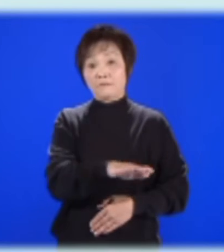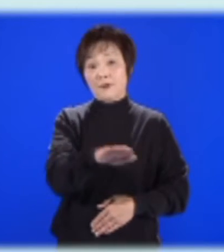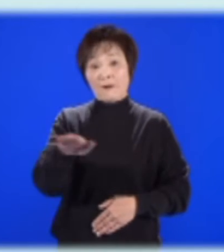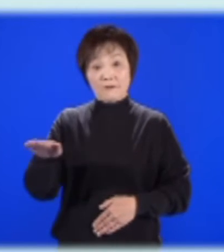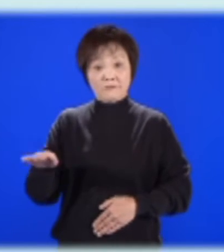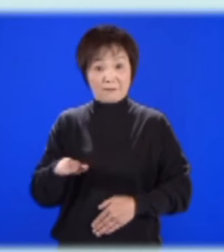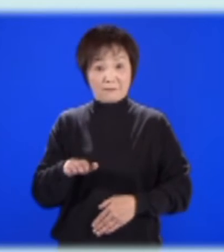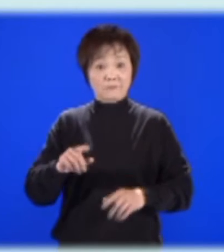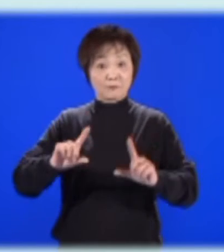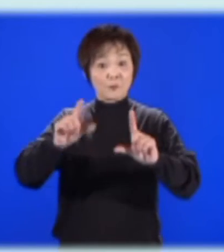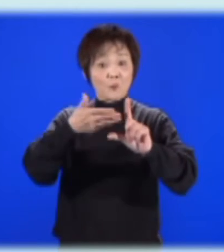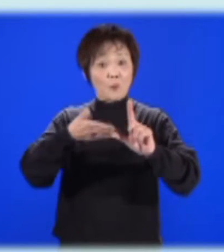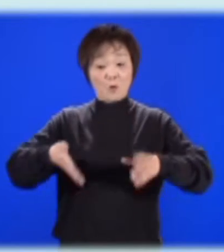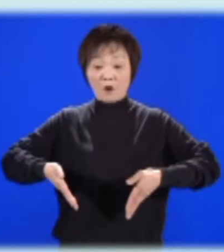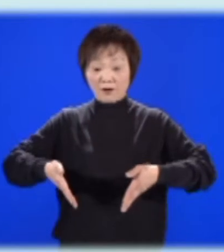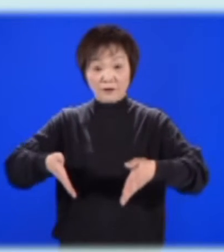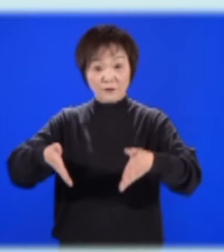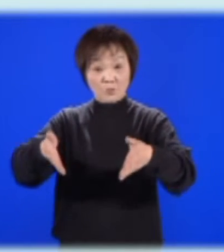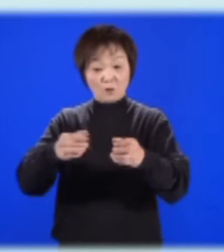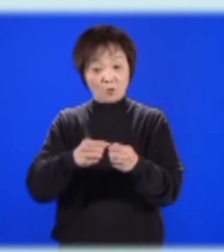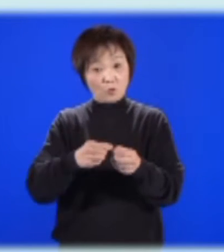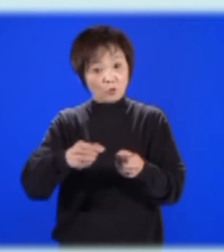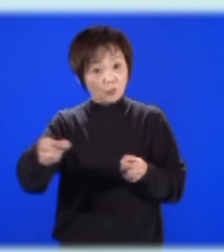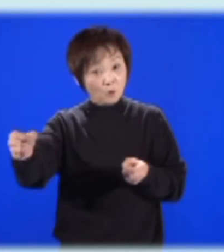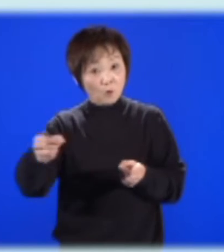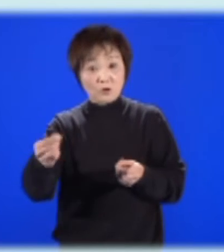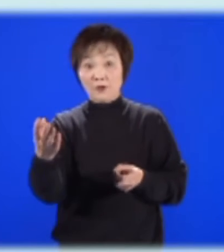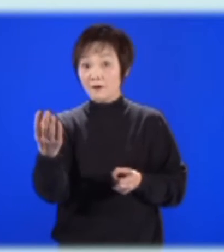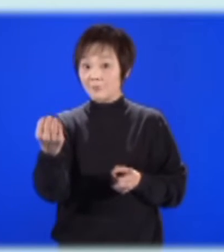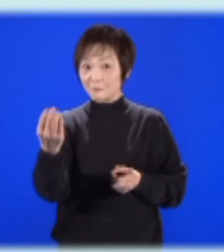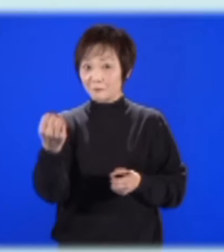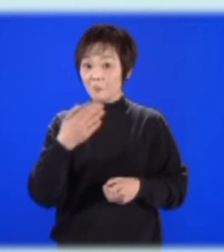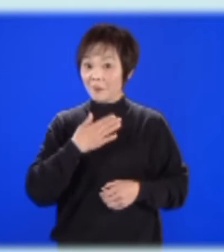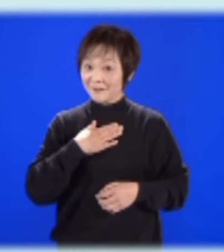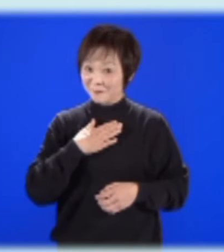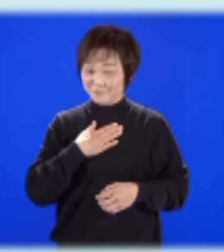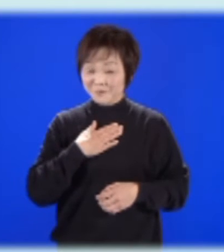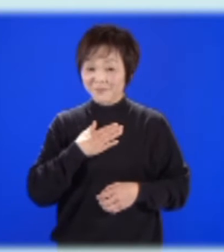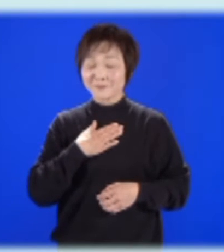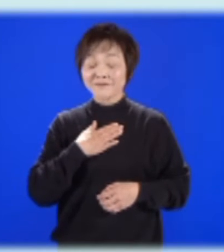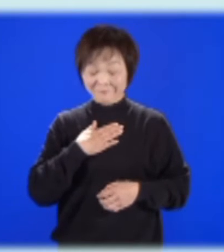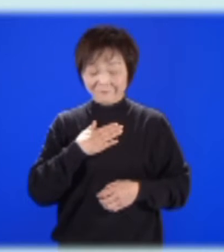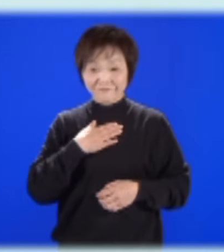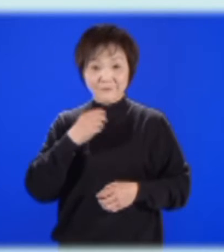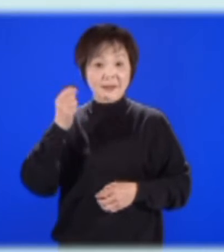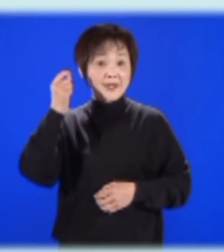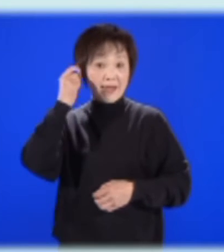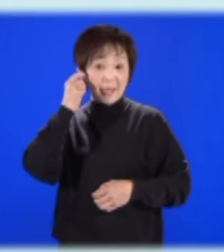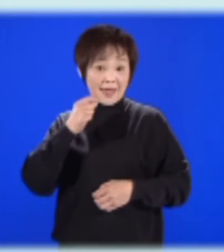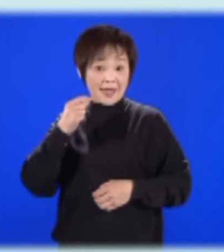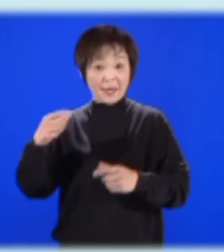ところで皆さんは東海道の総距離がどれぐらいあるかご存知ですか？